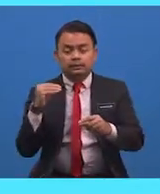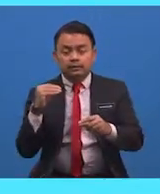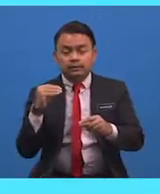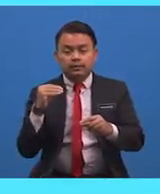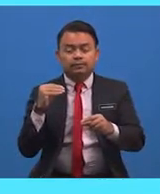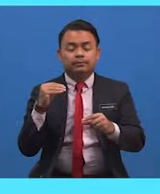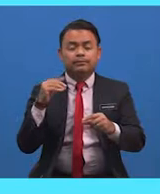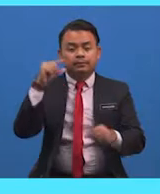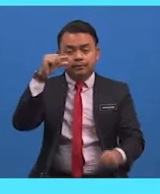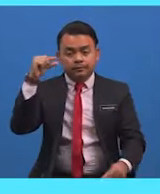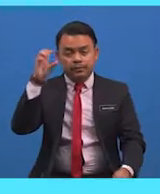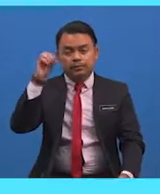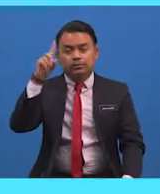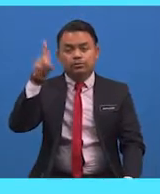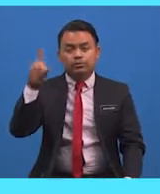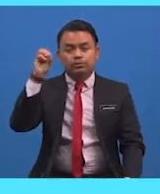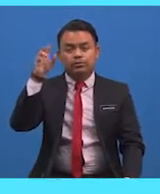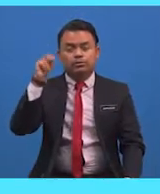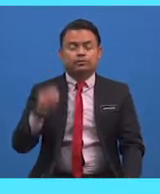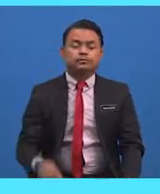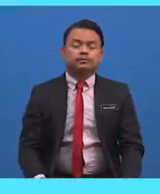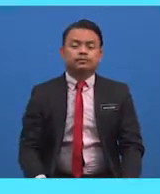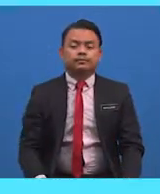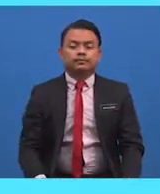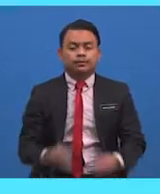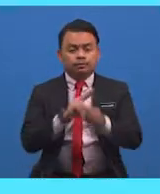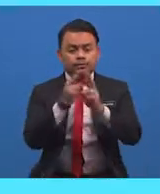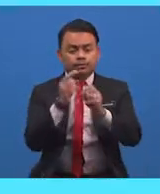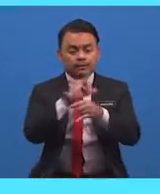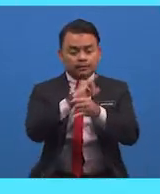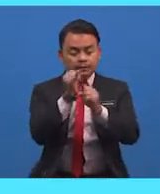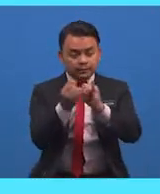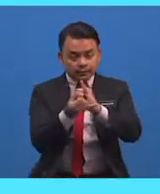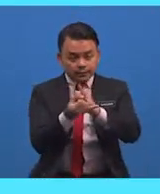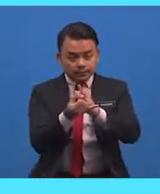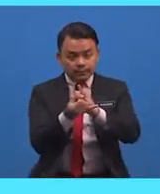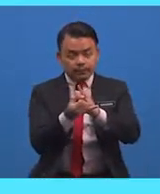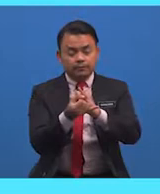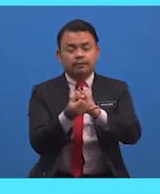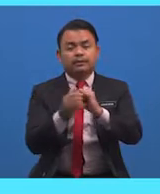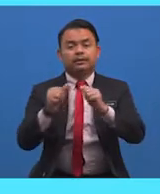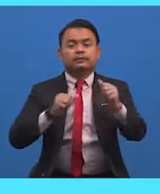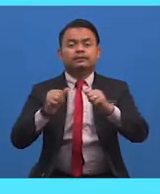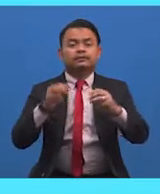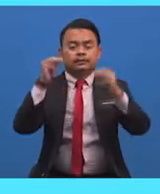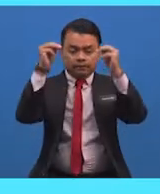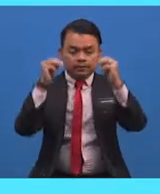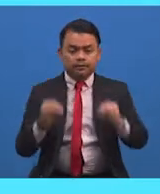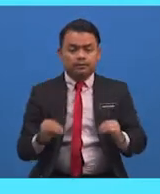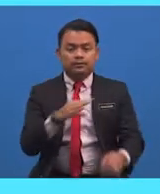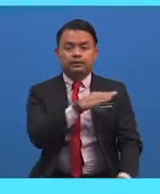dengan kesan perubahan iklim terhadap alam sekitar fizikal dan aktiviti manusia. Dan yang